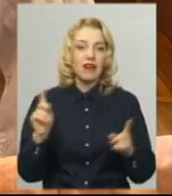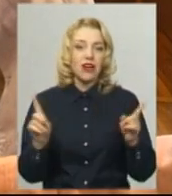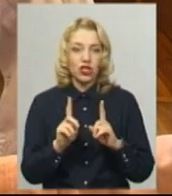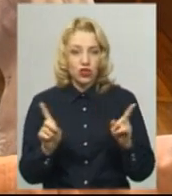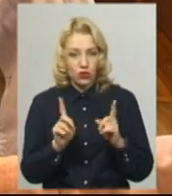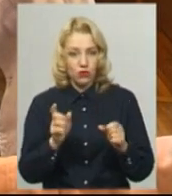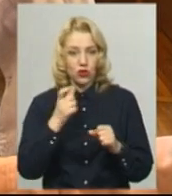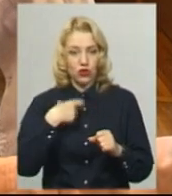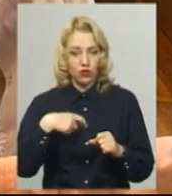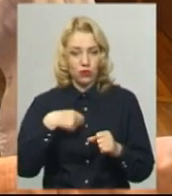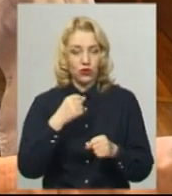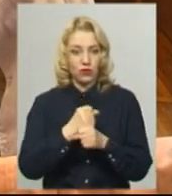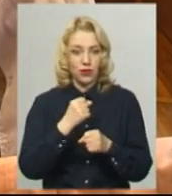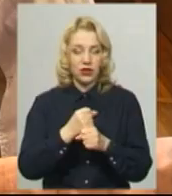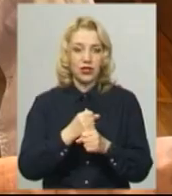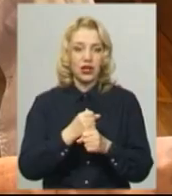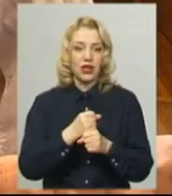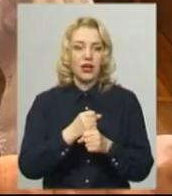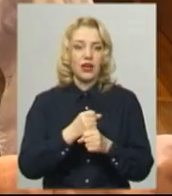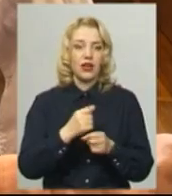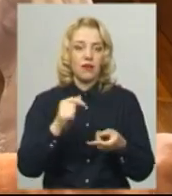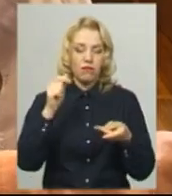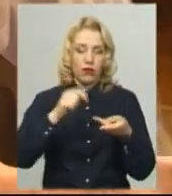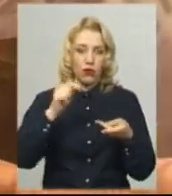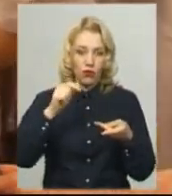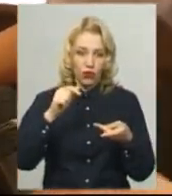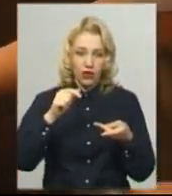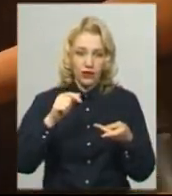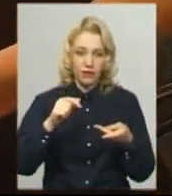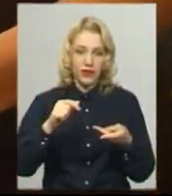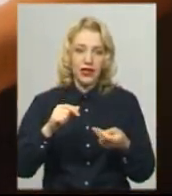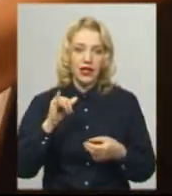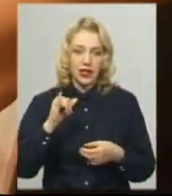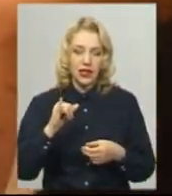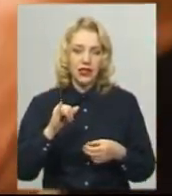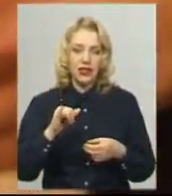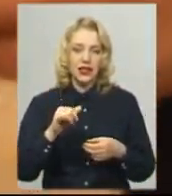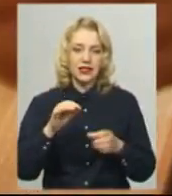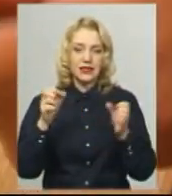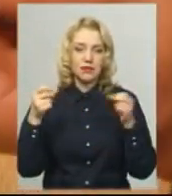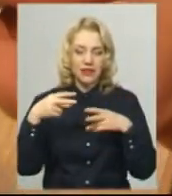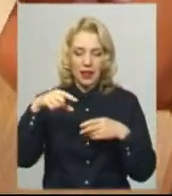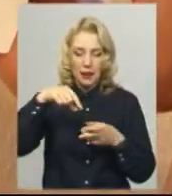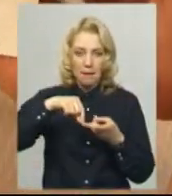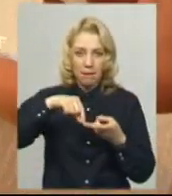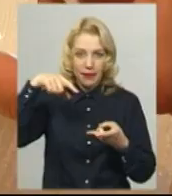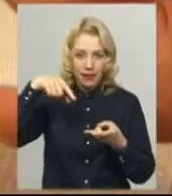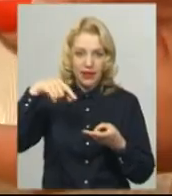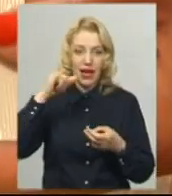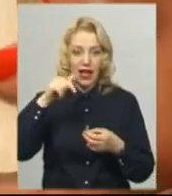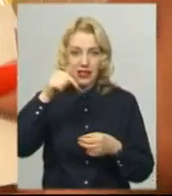зробити собі оцей прокольчик, взяти кров, скарифікатор і спеціальна піпеточка. А тут сам проявник,